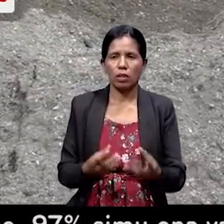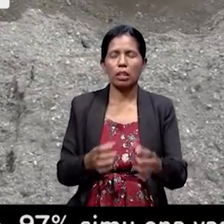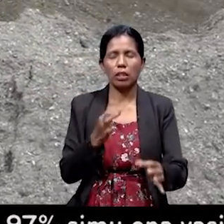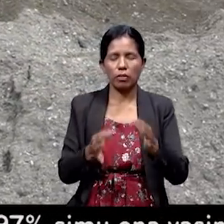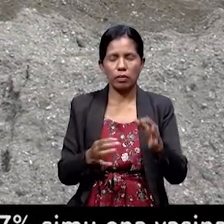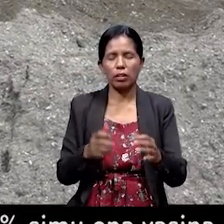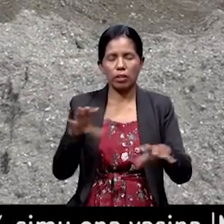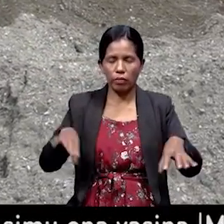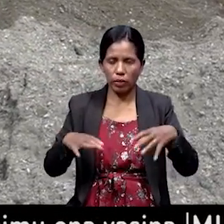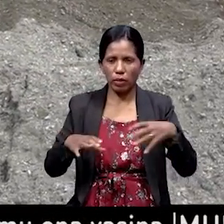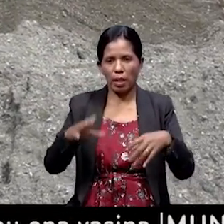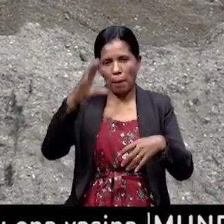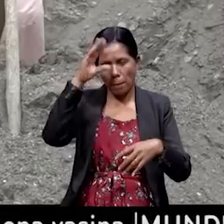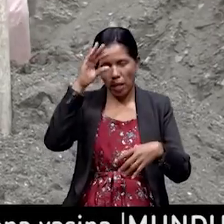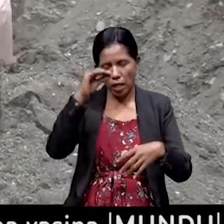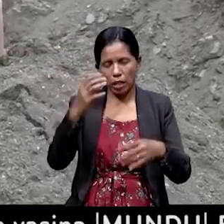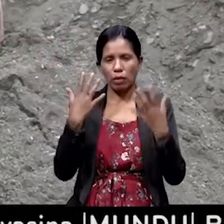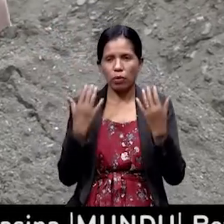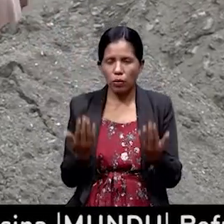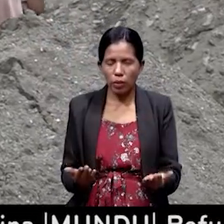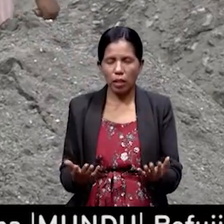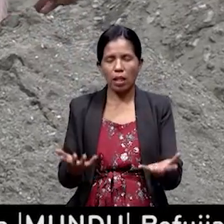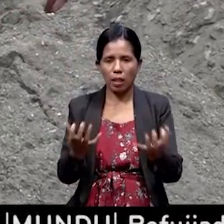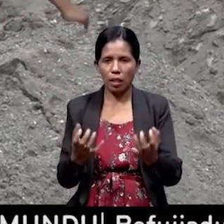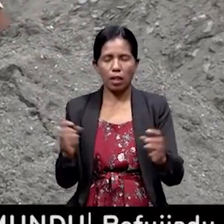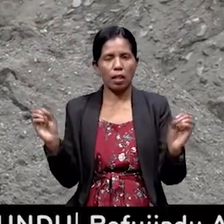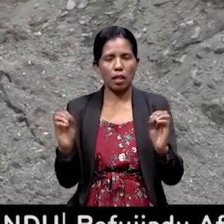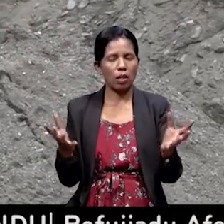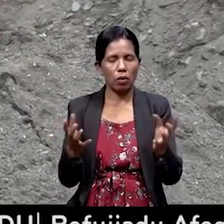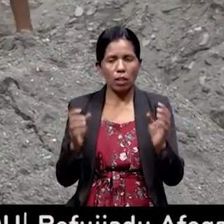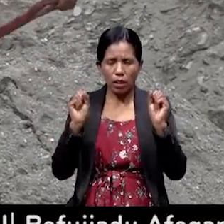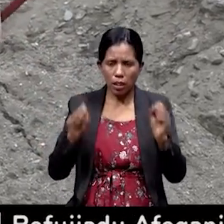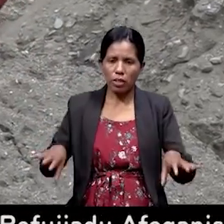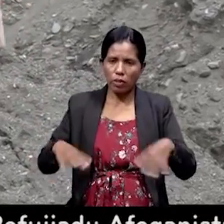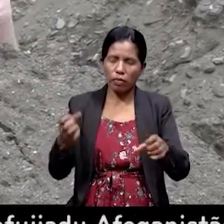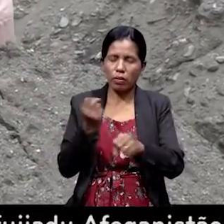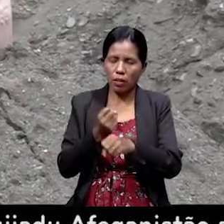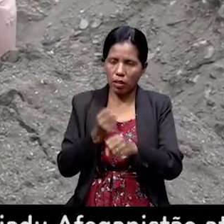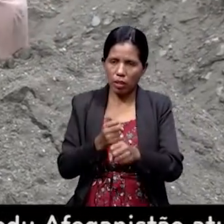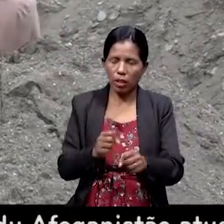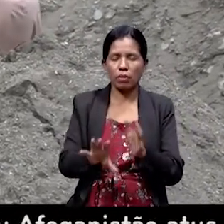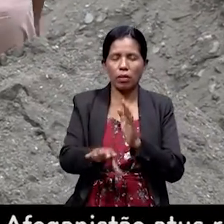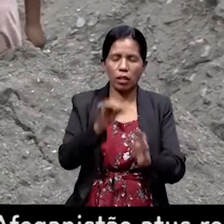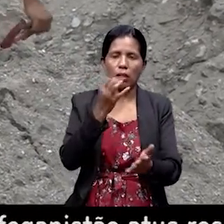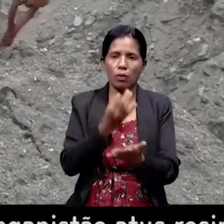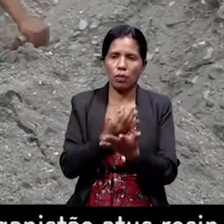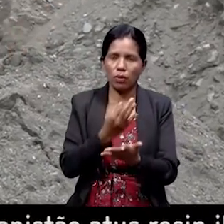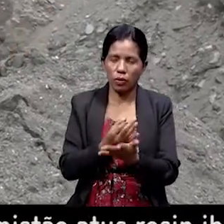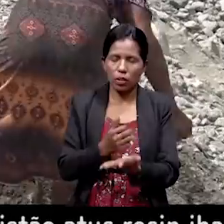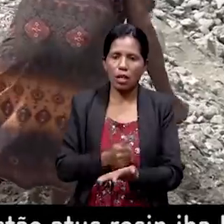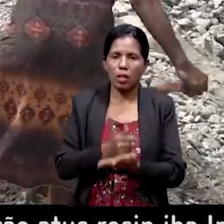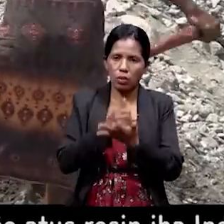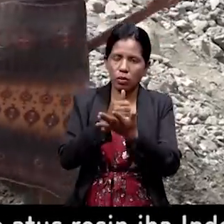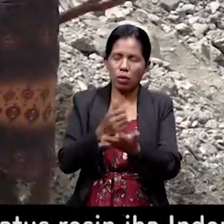manenian no todan mai be hakara kalakoi tengki esforso anafatin atu hetanetik osan rahun ruma hodi